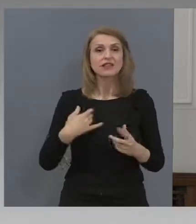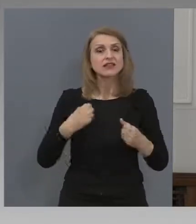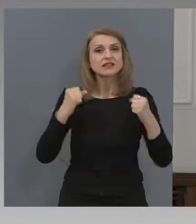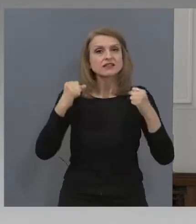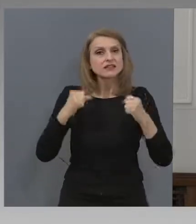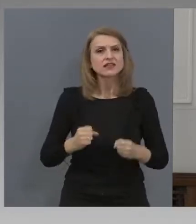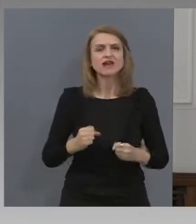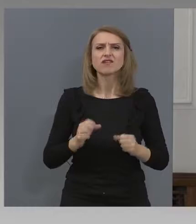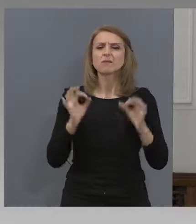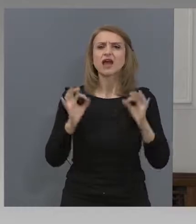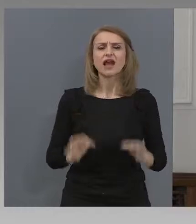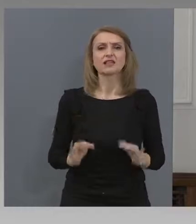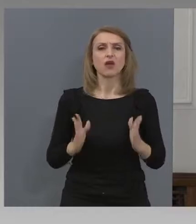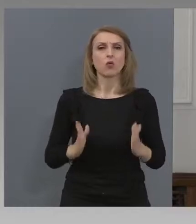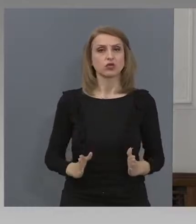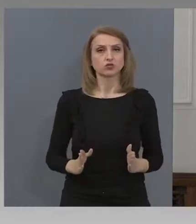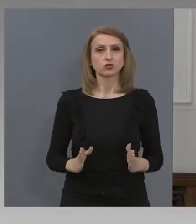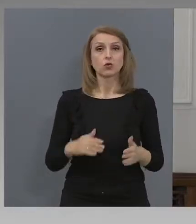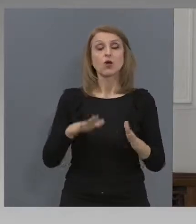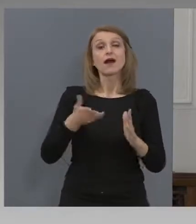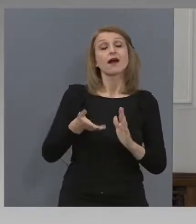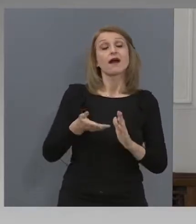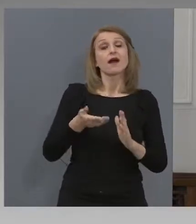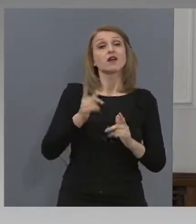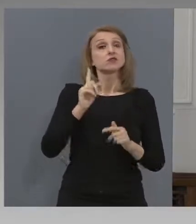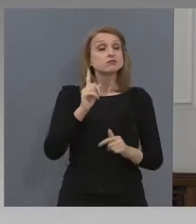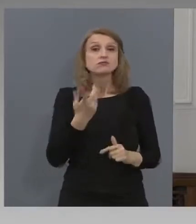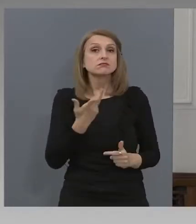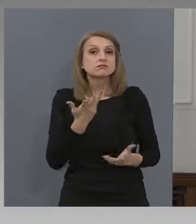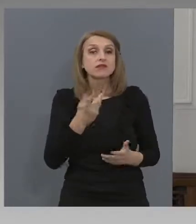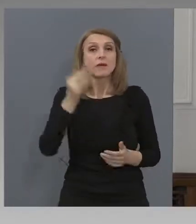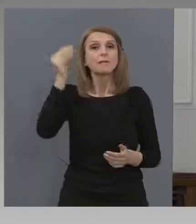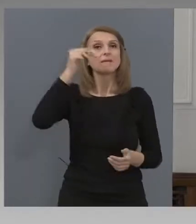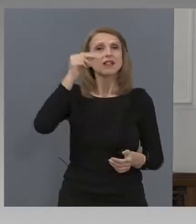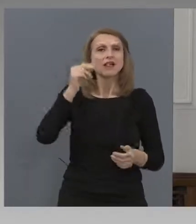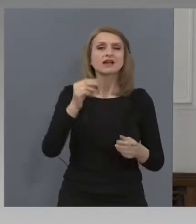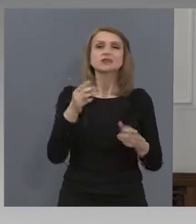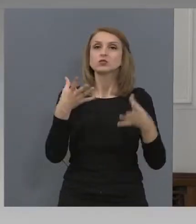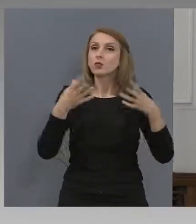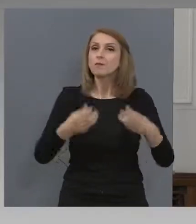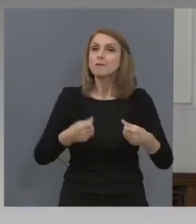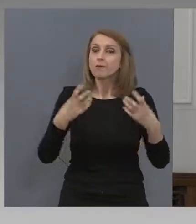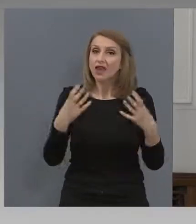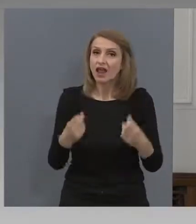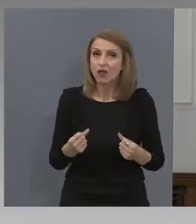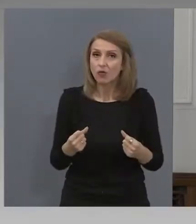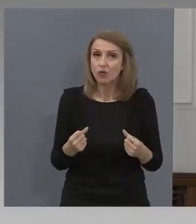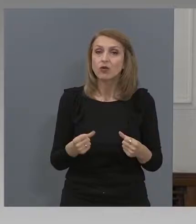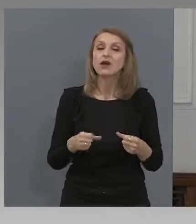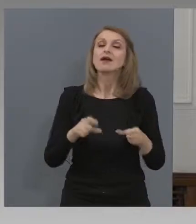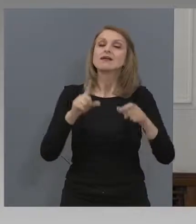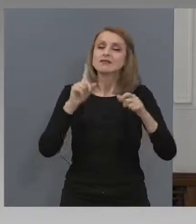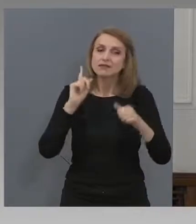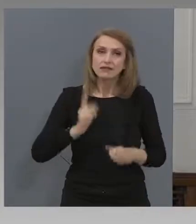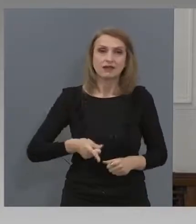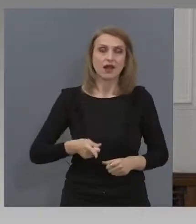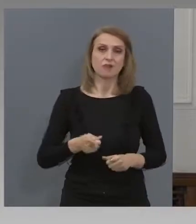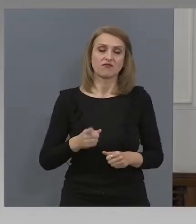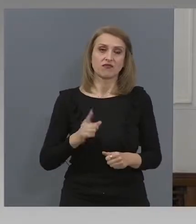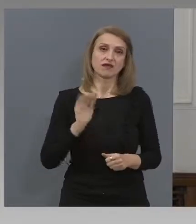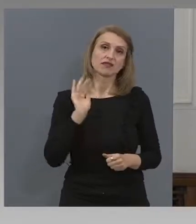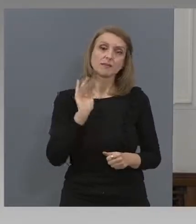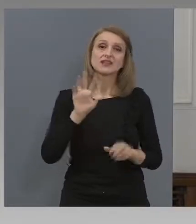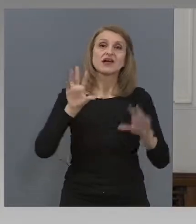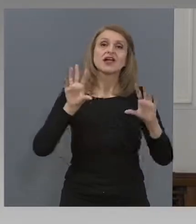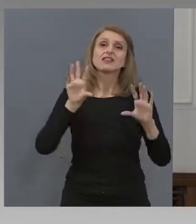категорично зад становището, че българското сурово мляко трябва да бъде минимум